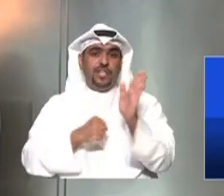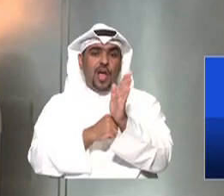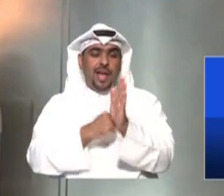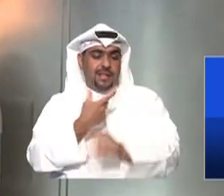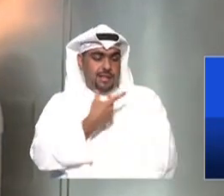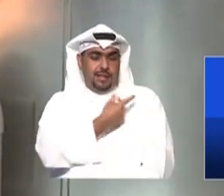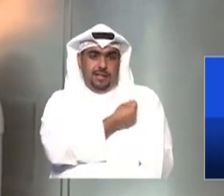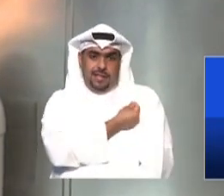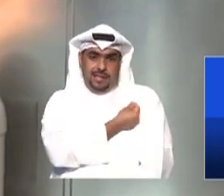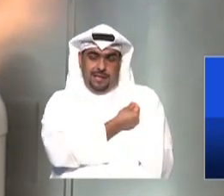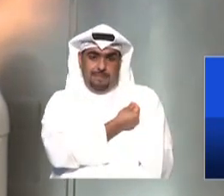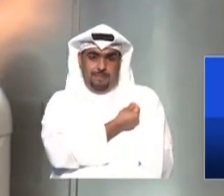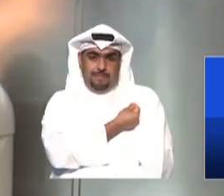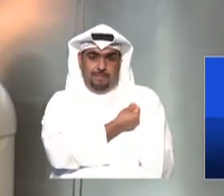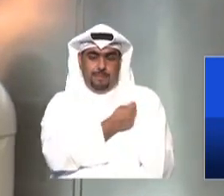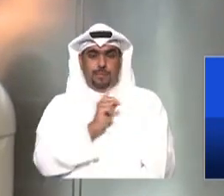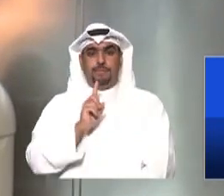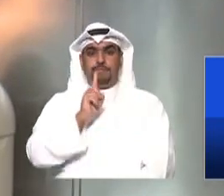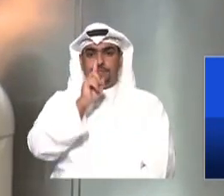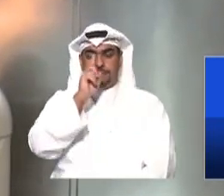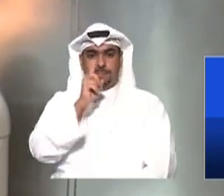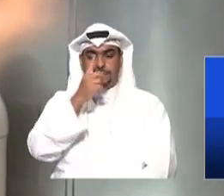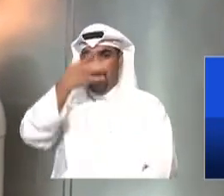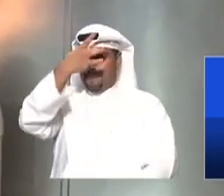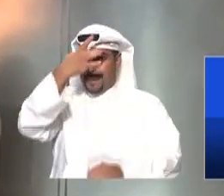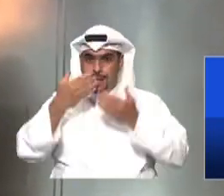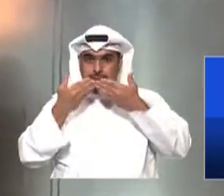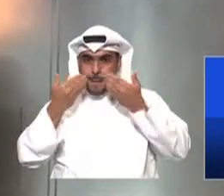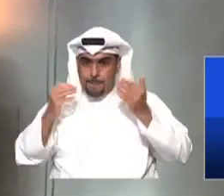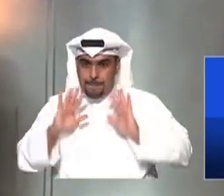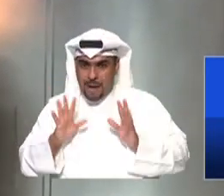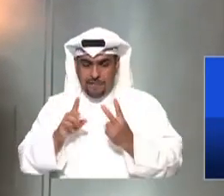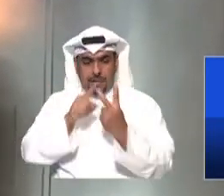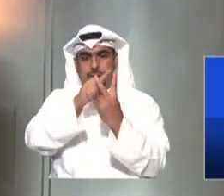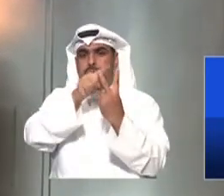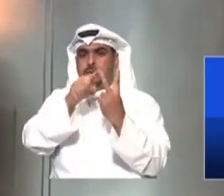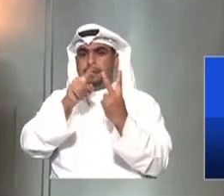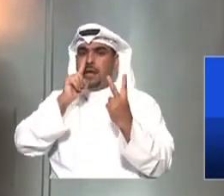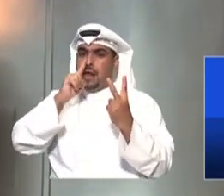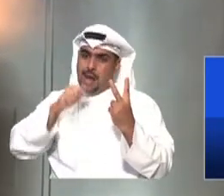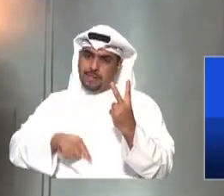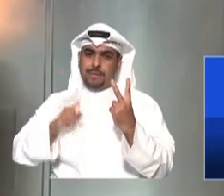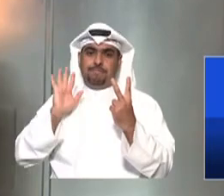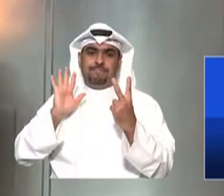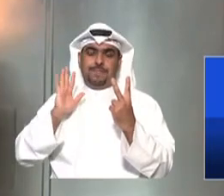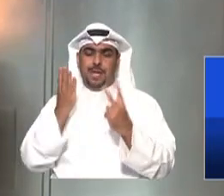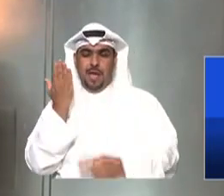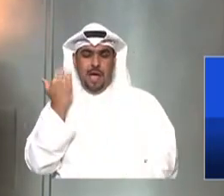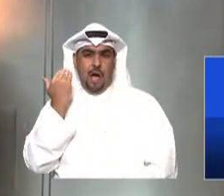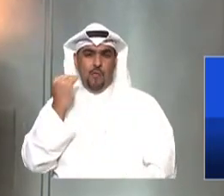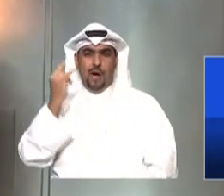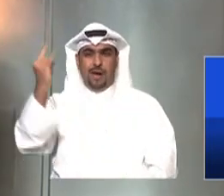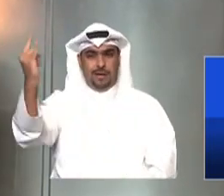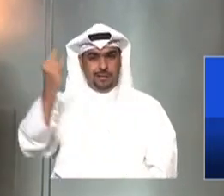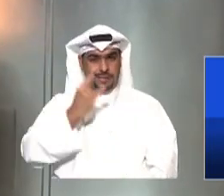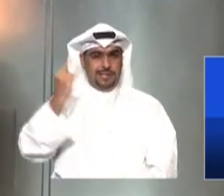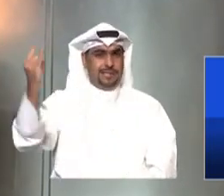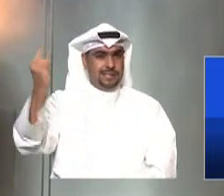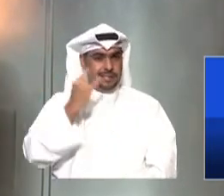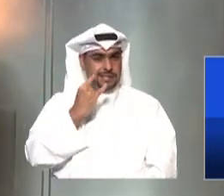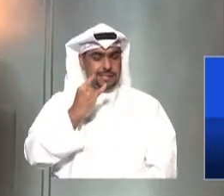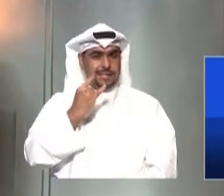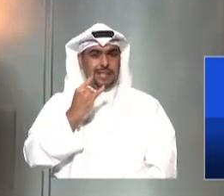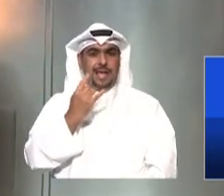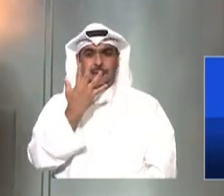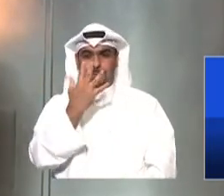إعادة تشغيلها وزيادة الطاقة التشغيلية في المغادرة وزيادة الطاقة التشغيلية